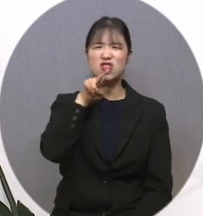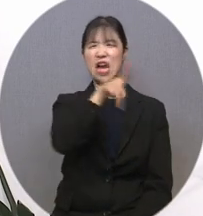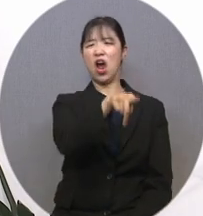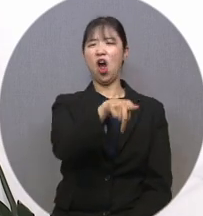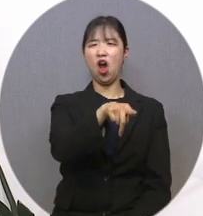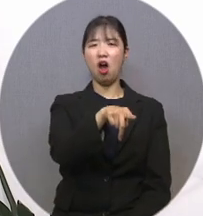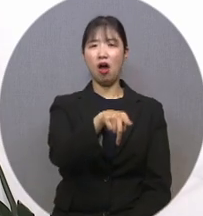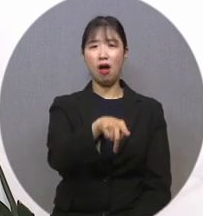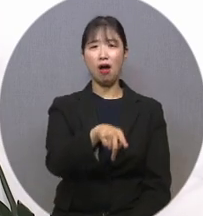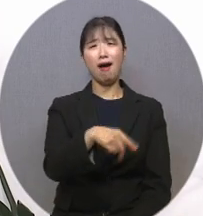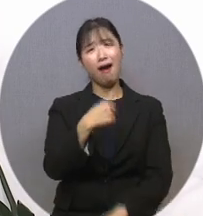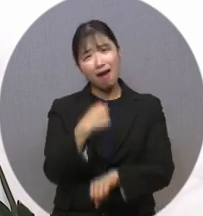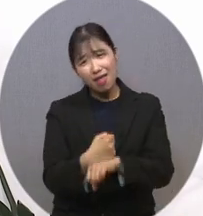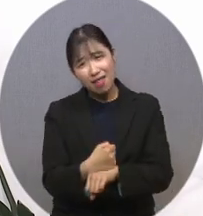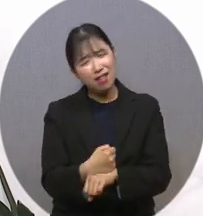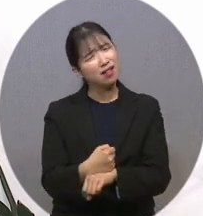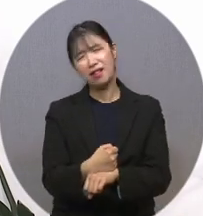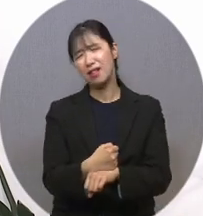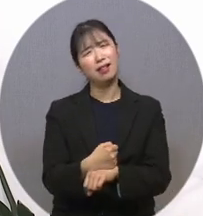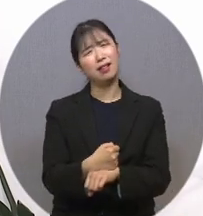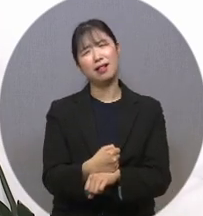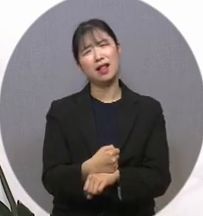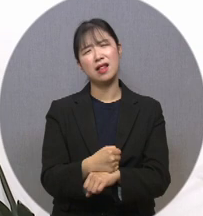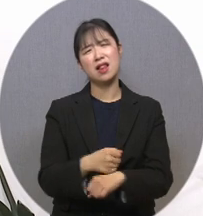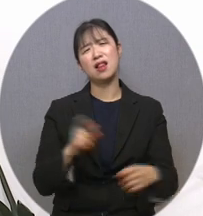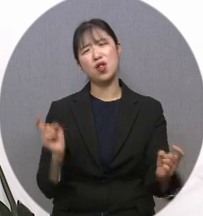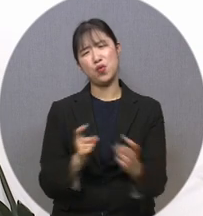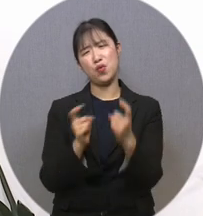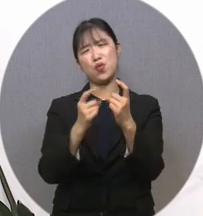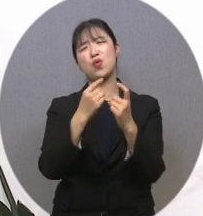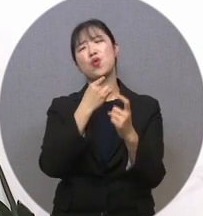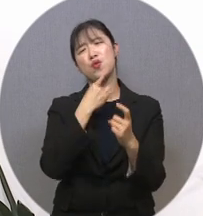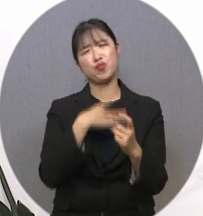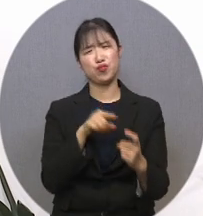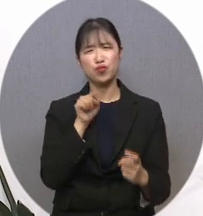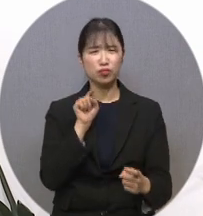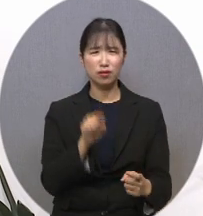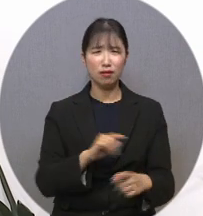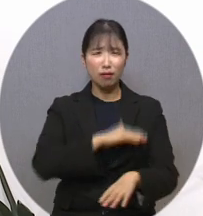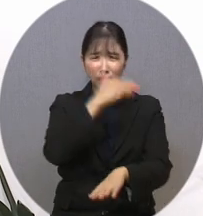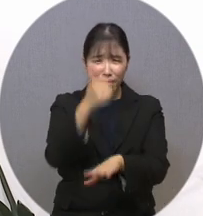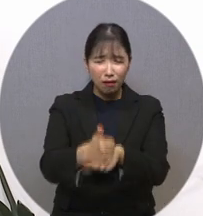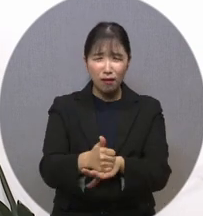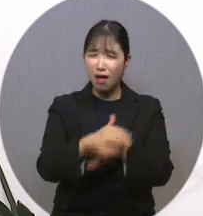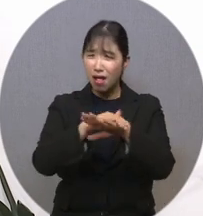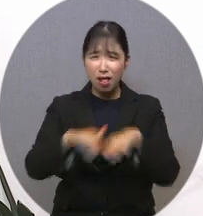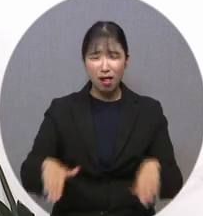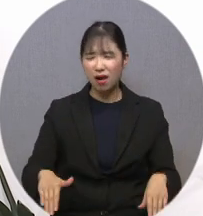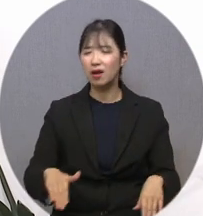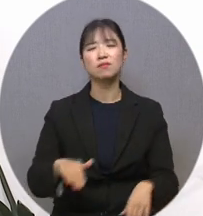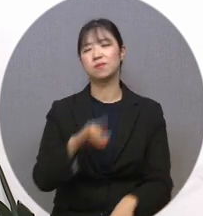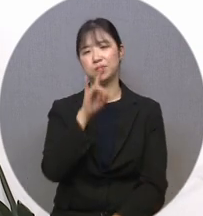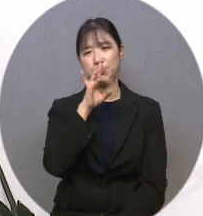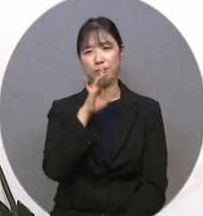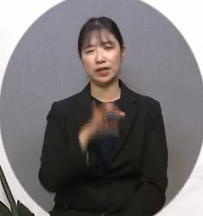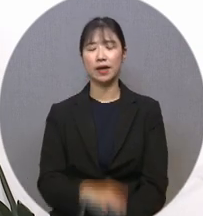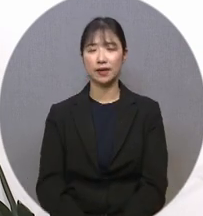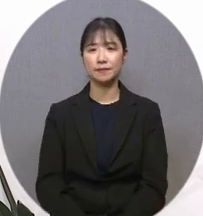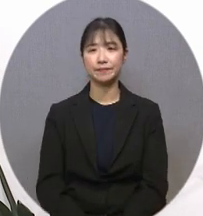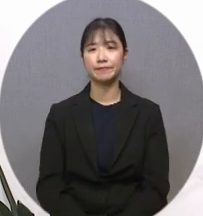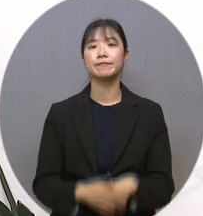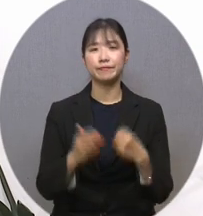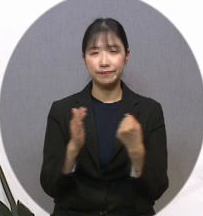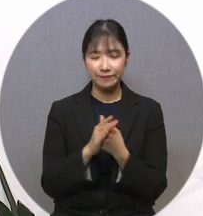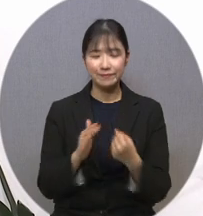틀리다라고 해봤자 끝없는 논쟁만 생기지 소모적이 될 뿐 그 결국 해결점을 찾을 수가 없습니다. 그래서